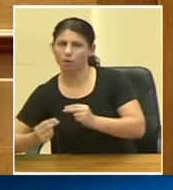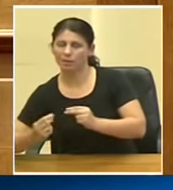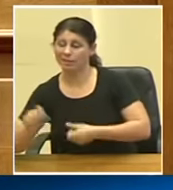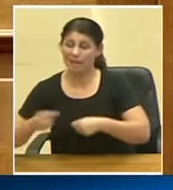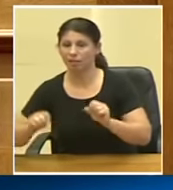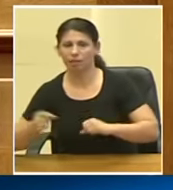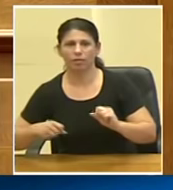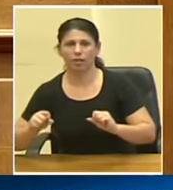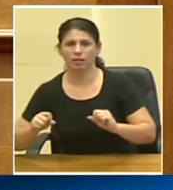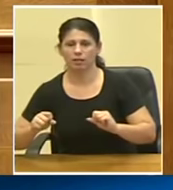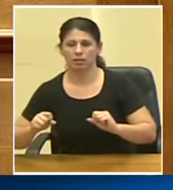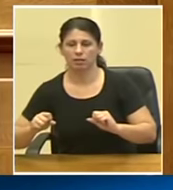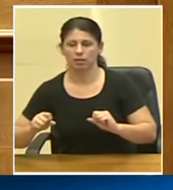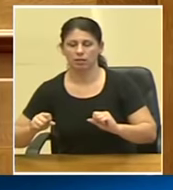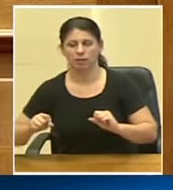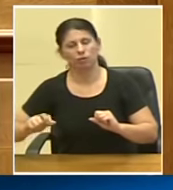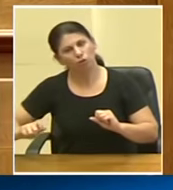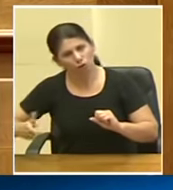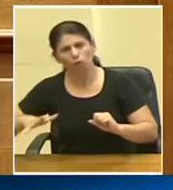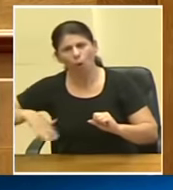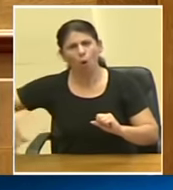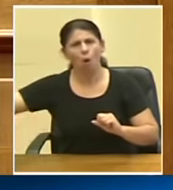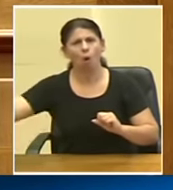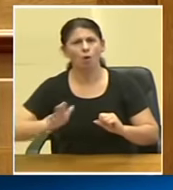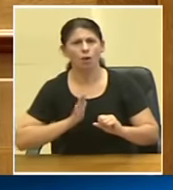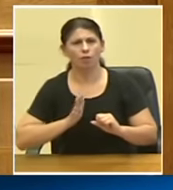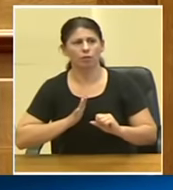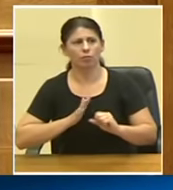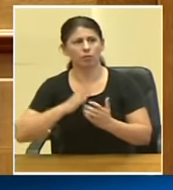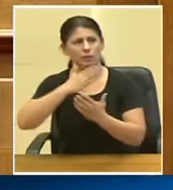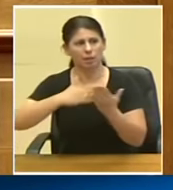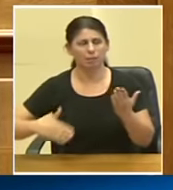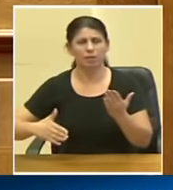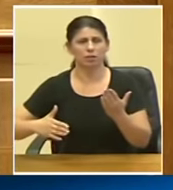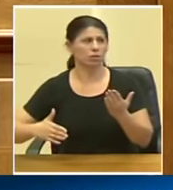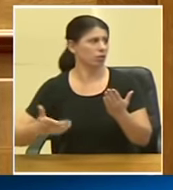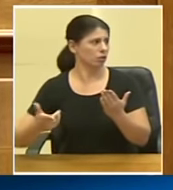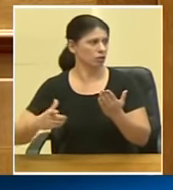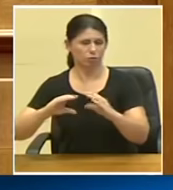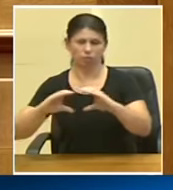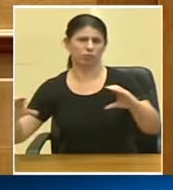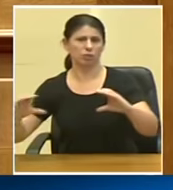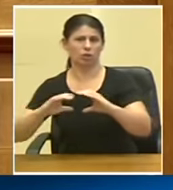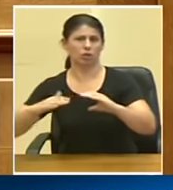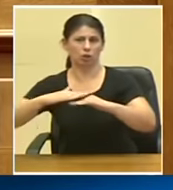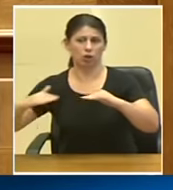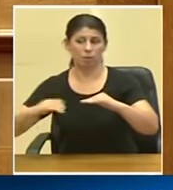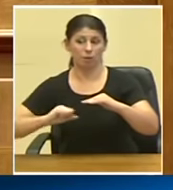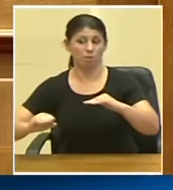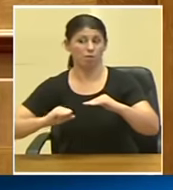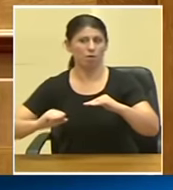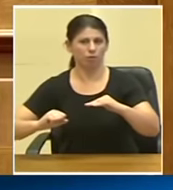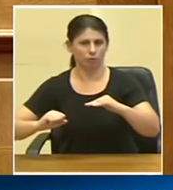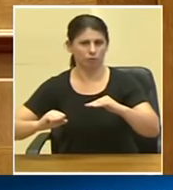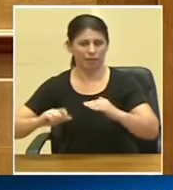αντίδραση των λαϊκών στρωμάτων και των μεσαίων στρωμάτων που φοβούνται και